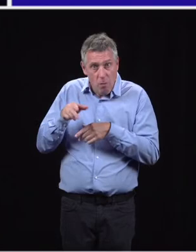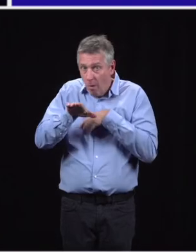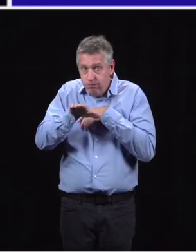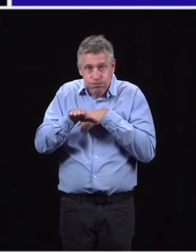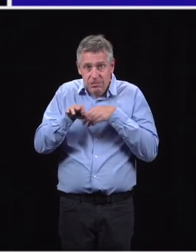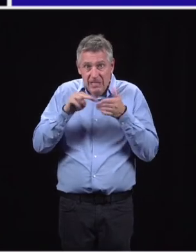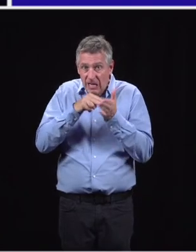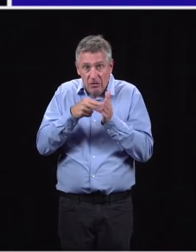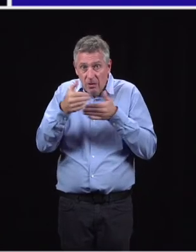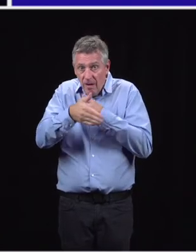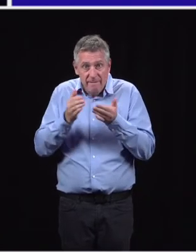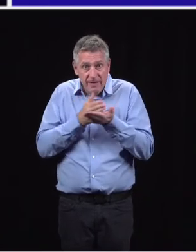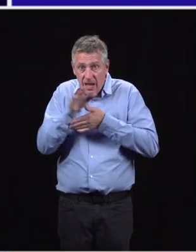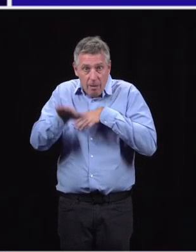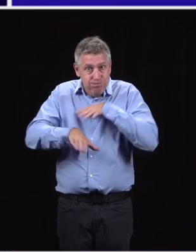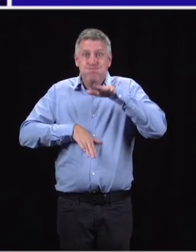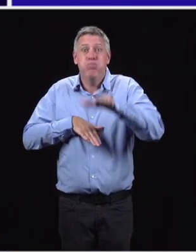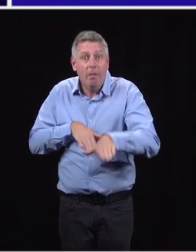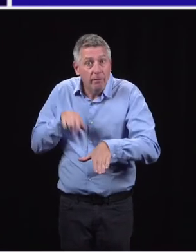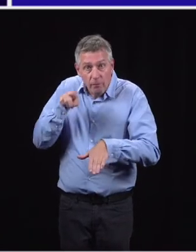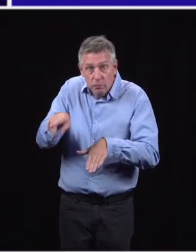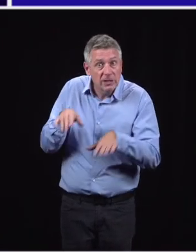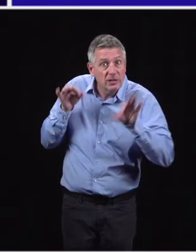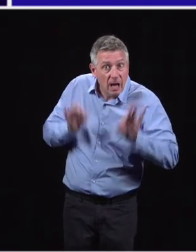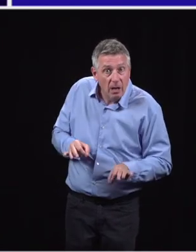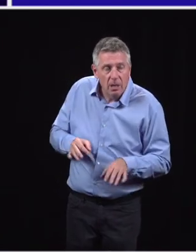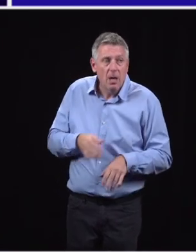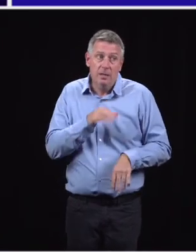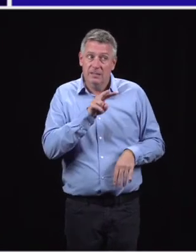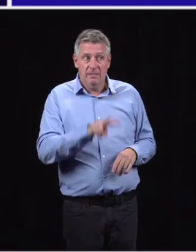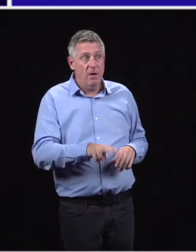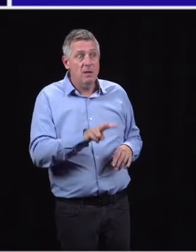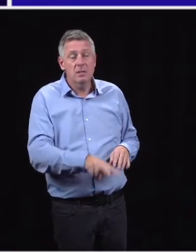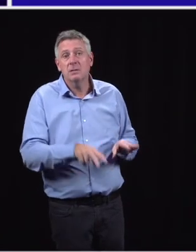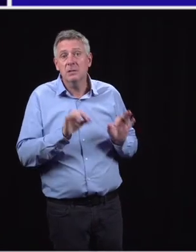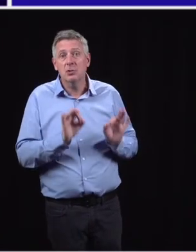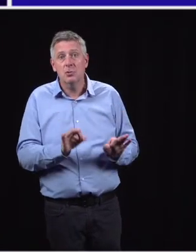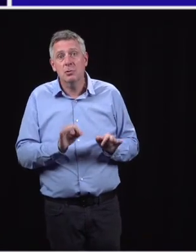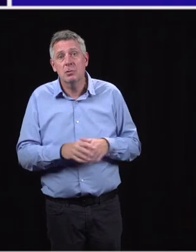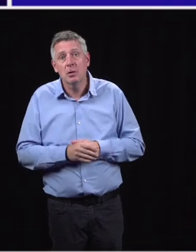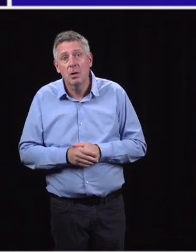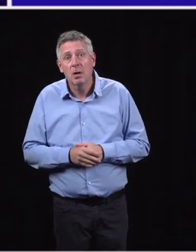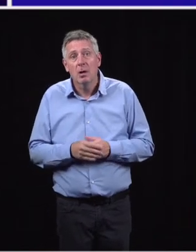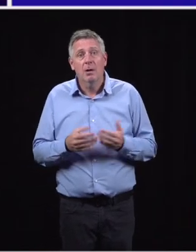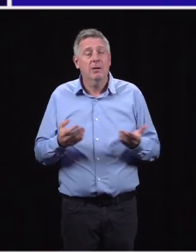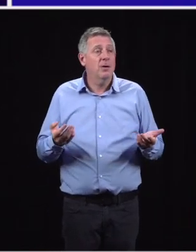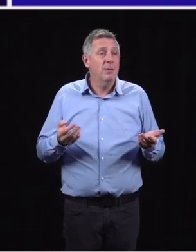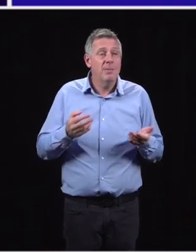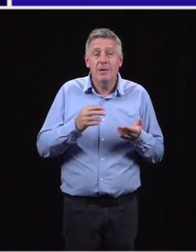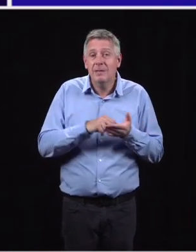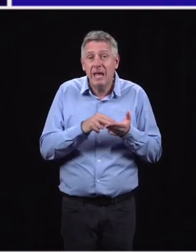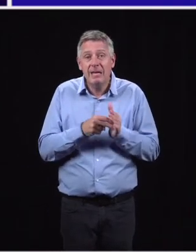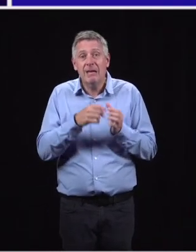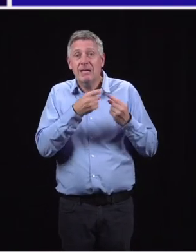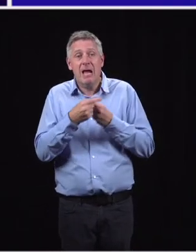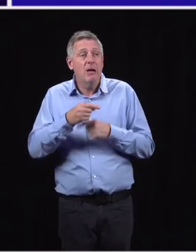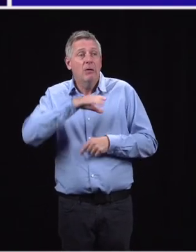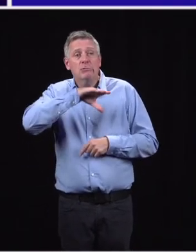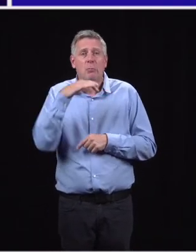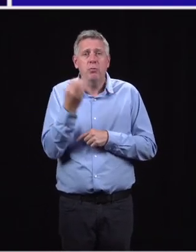dans cette filière oui oui c'est vrai non non mais c'est vrai qu'en fait on a l'impression que c'est du codage